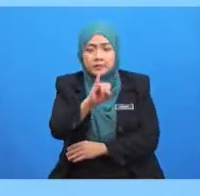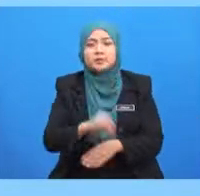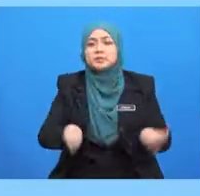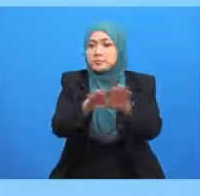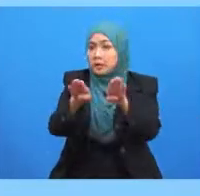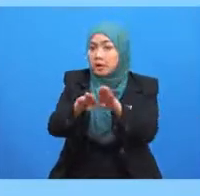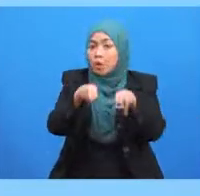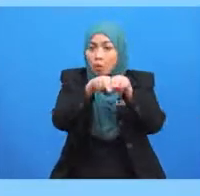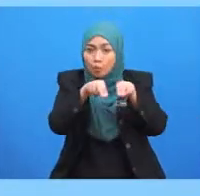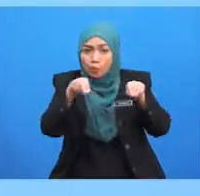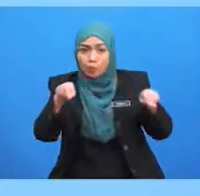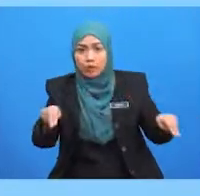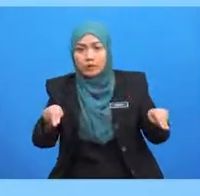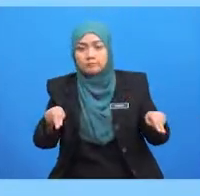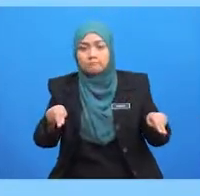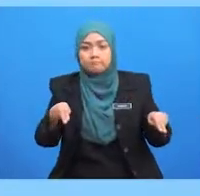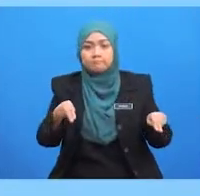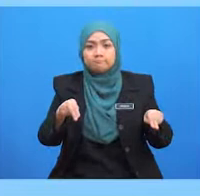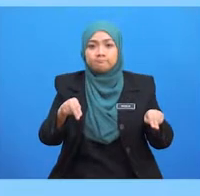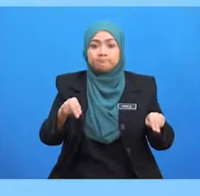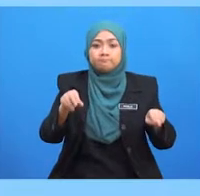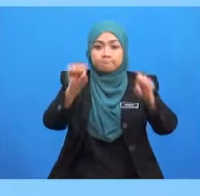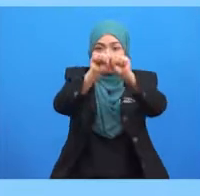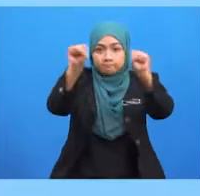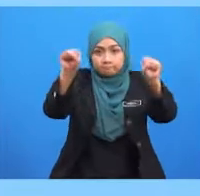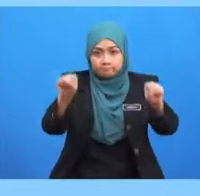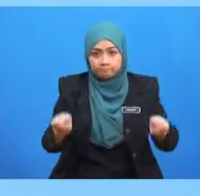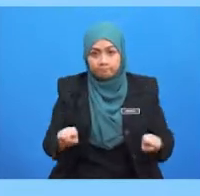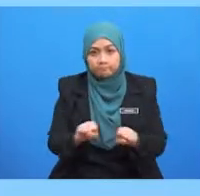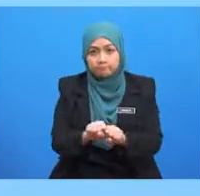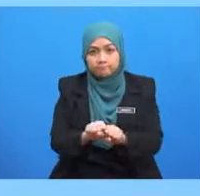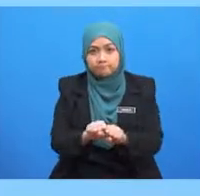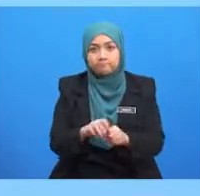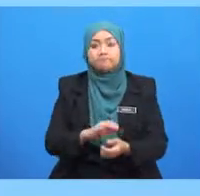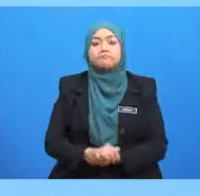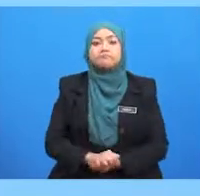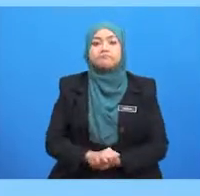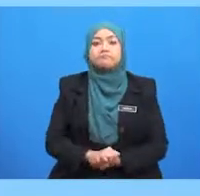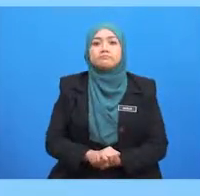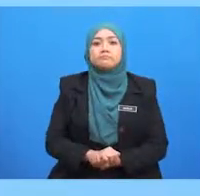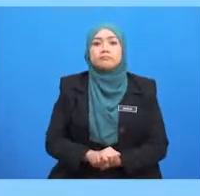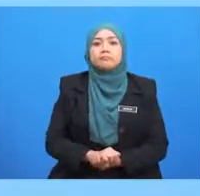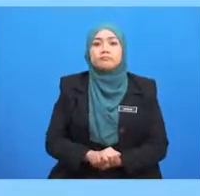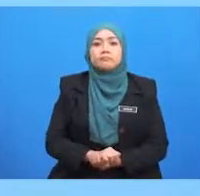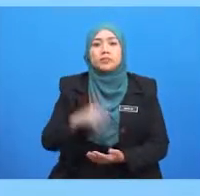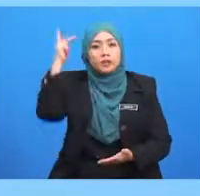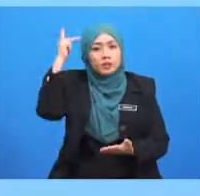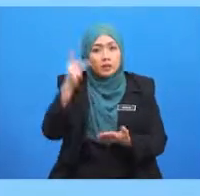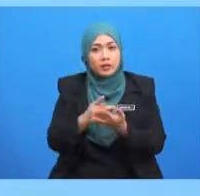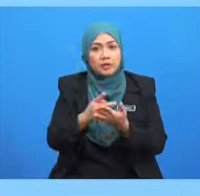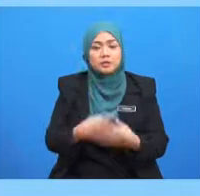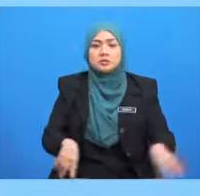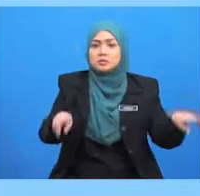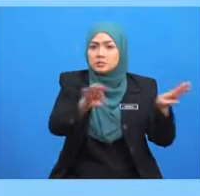kepentingan setiap item kepentingan ini dikenali sebagai pemberat yang mempunyai